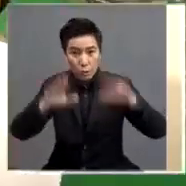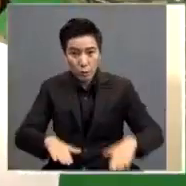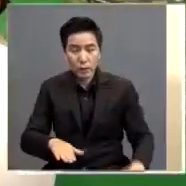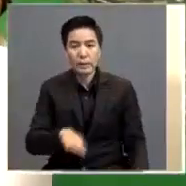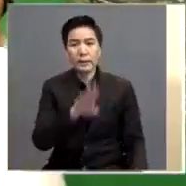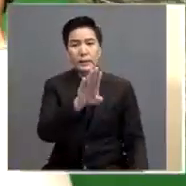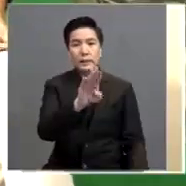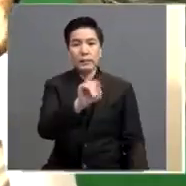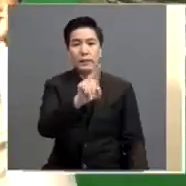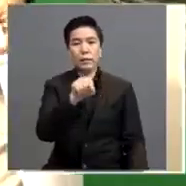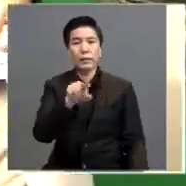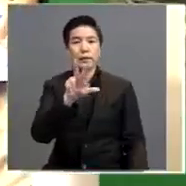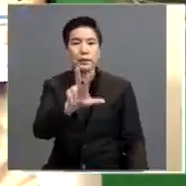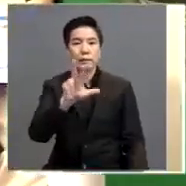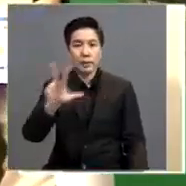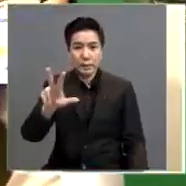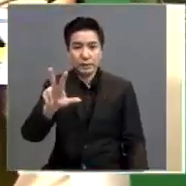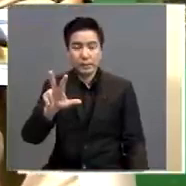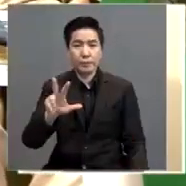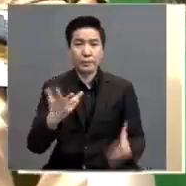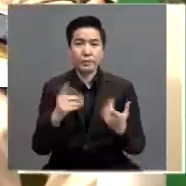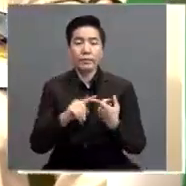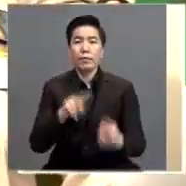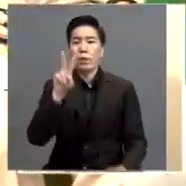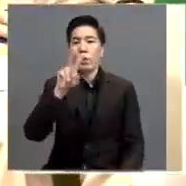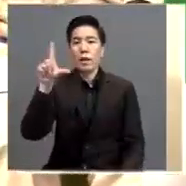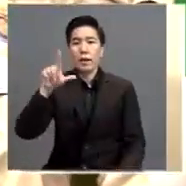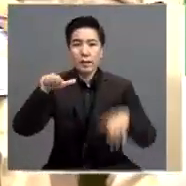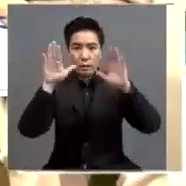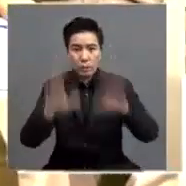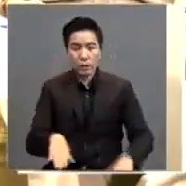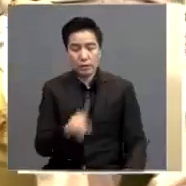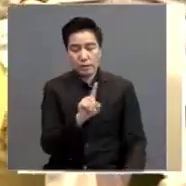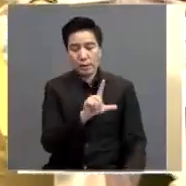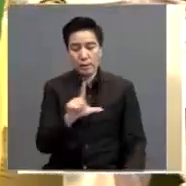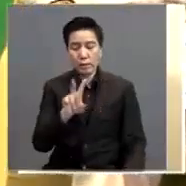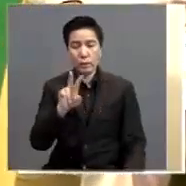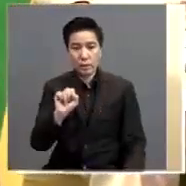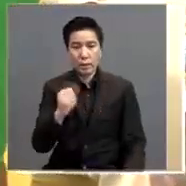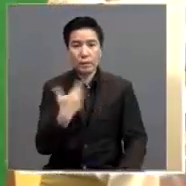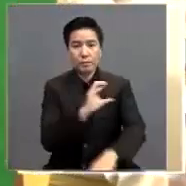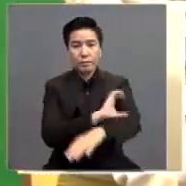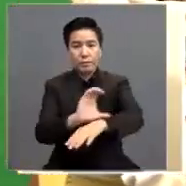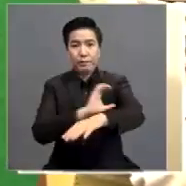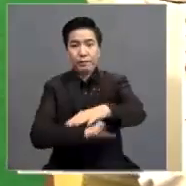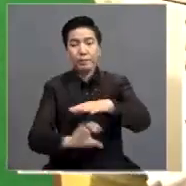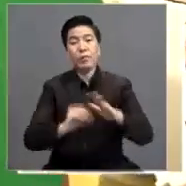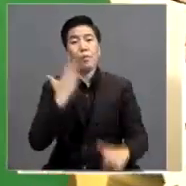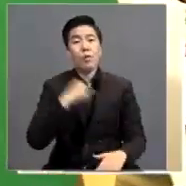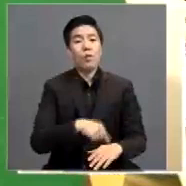แสนเศษนะครับหรืออยู่ประมาณสี่แสนห้าซึ่งต้องขอขอบพระคุณเป็นอย่างสูงแต่ก็ก็ยังมีอีกนะฮะมีตัวเลขของทางด้านถนนส่วนบุคคลนะครับลดลงเพียงแค่41.3 3นะครับ 2ล้านกว่ากันหรือหนึ่งล้านสองล้อ Bike